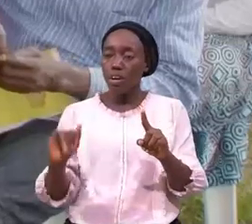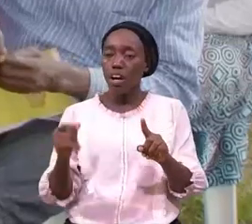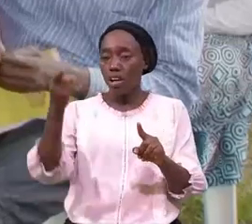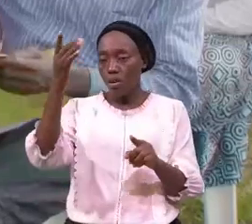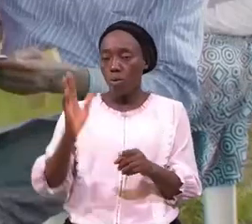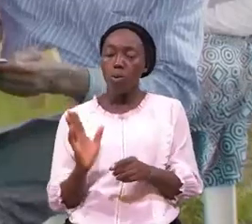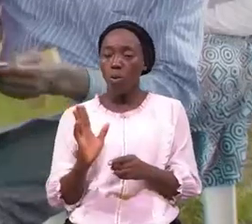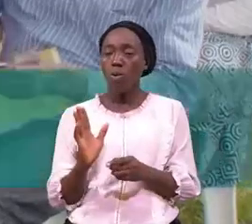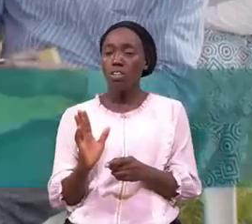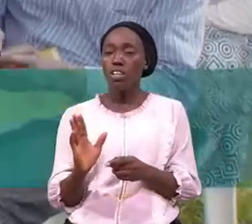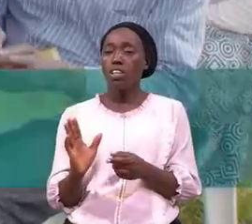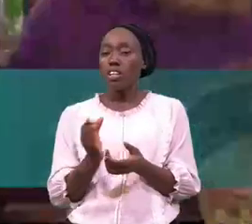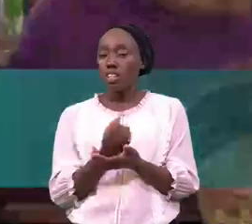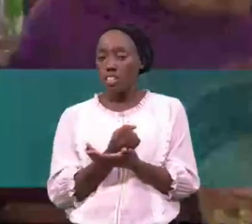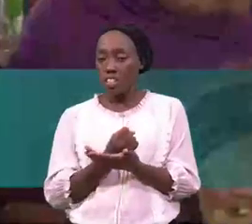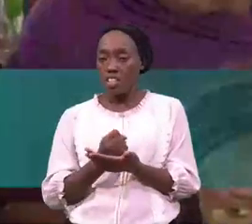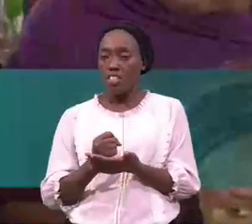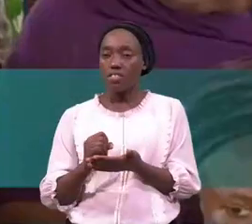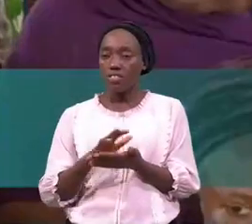Premièrement, il y a le commandement du Dieu